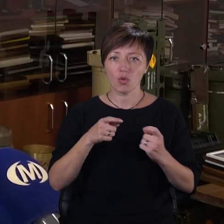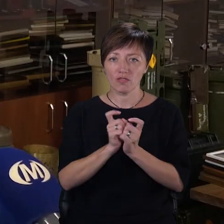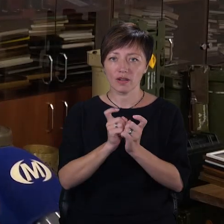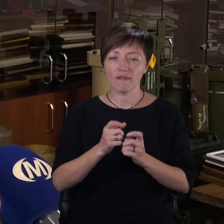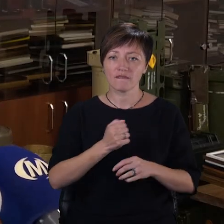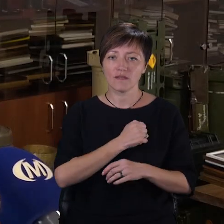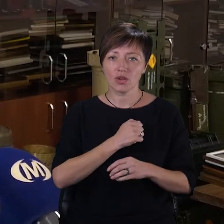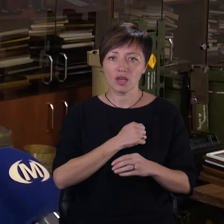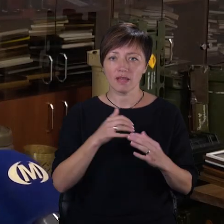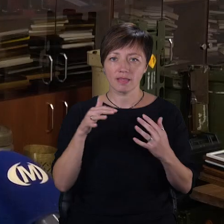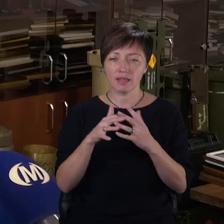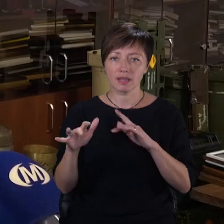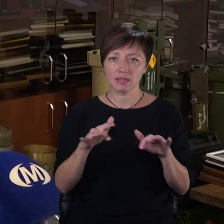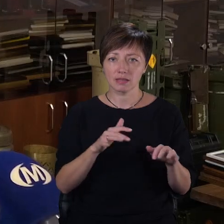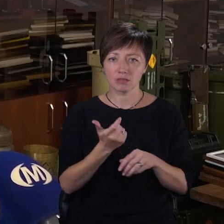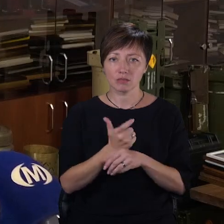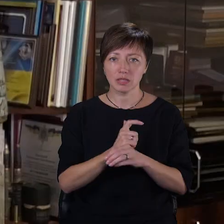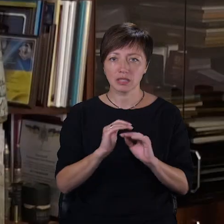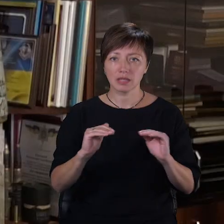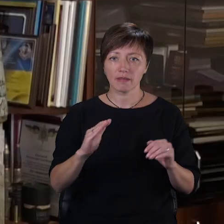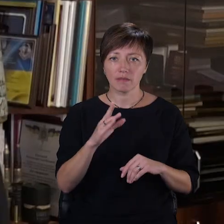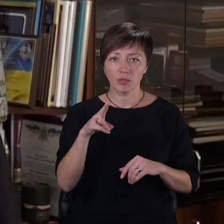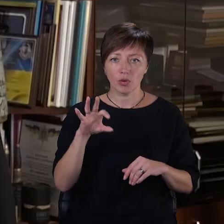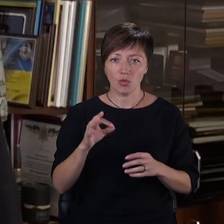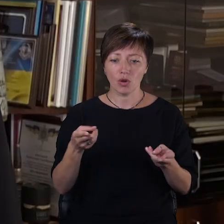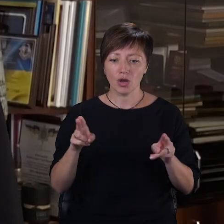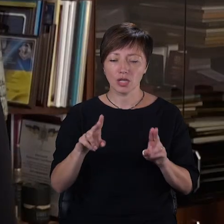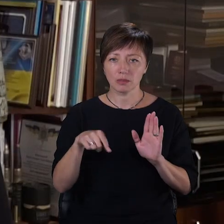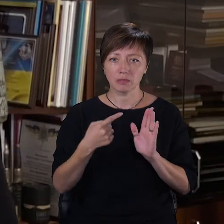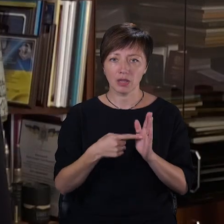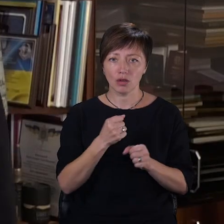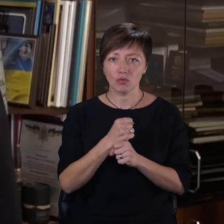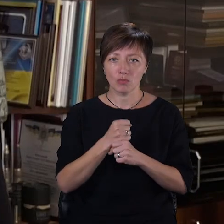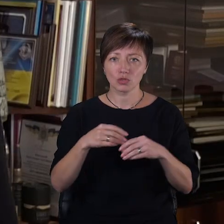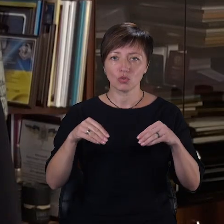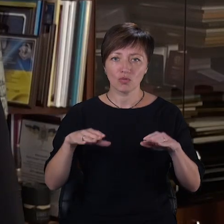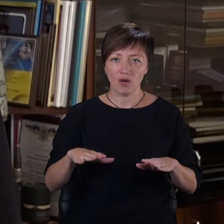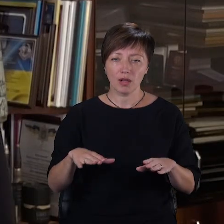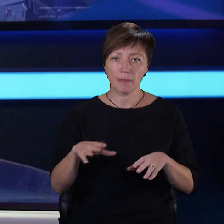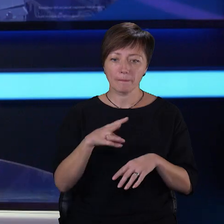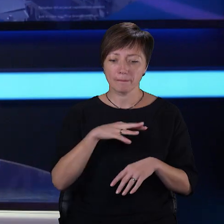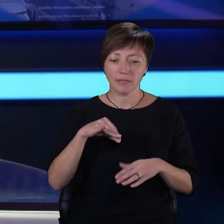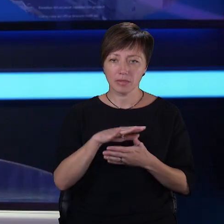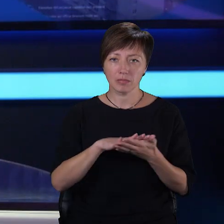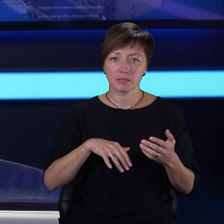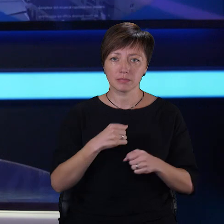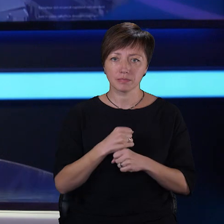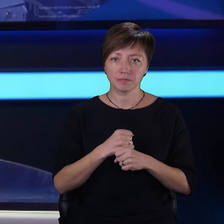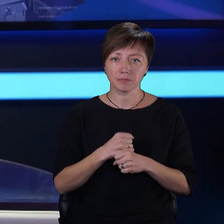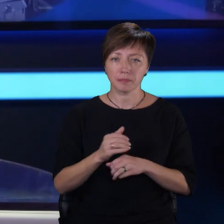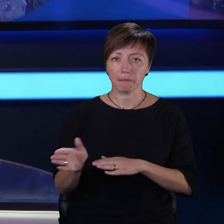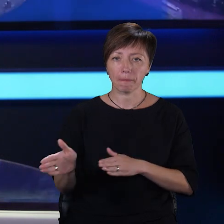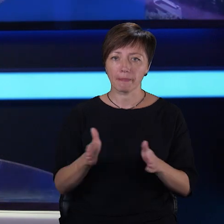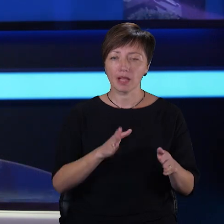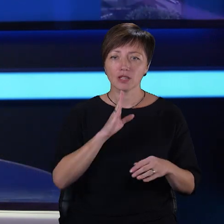дій. Переважно це дітки ВПО. Решта питань робочі, ухвалені, ми працюємо далі.